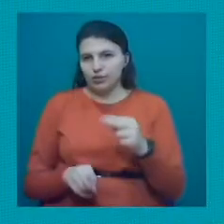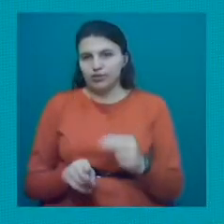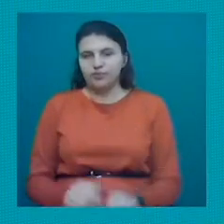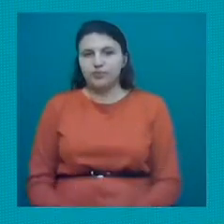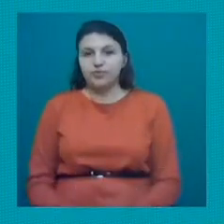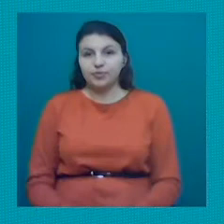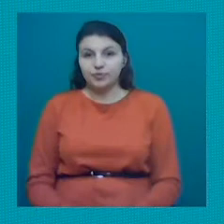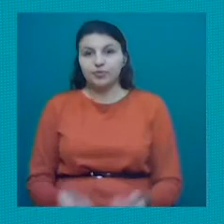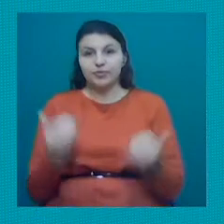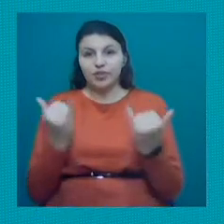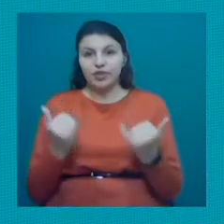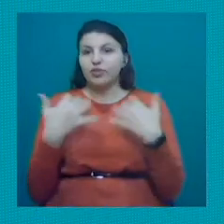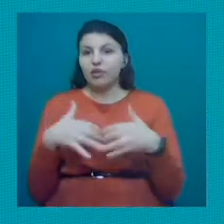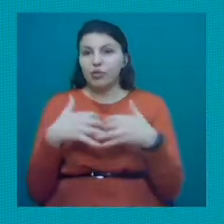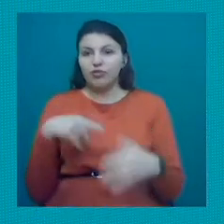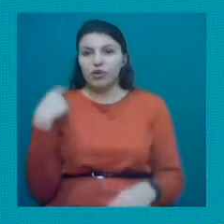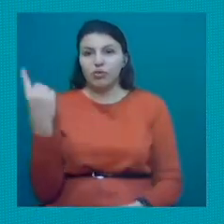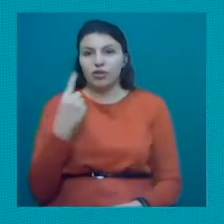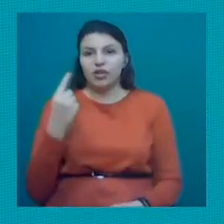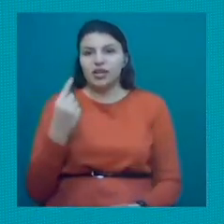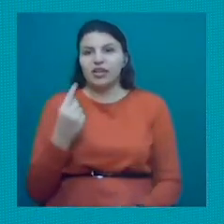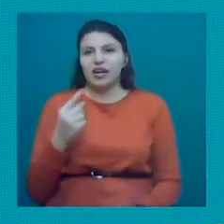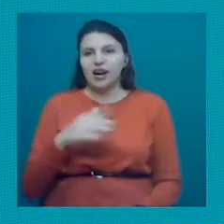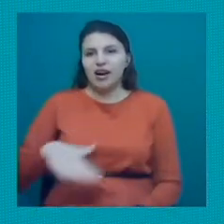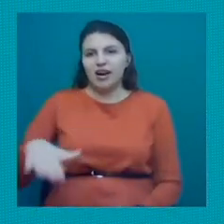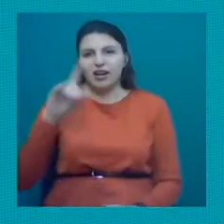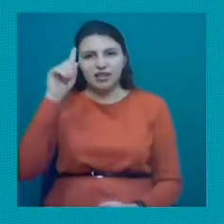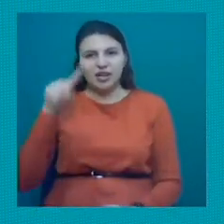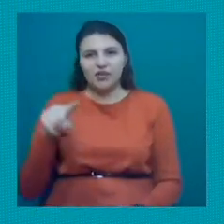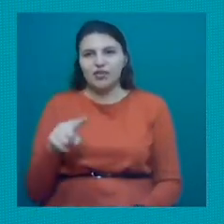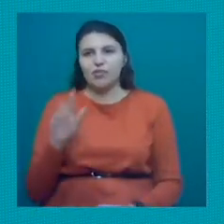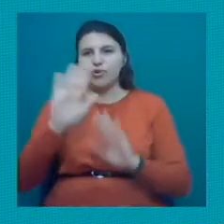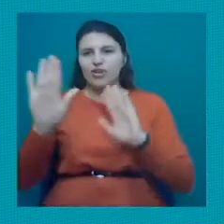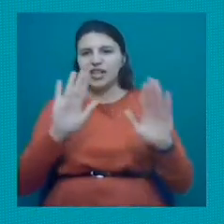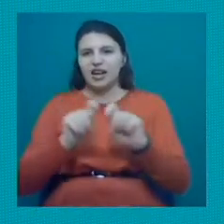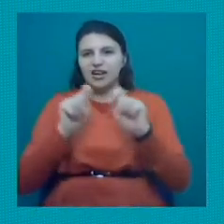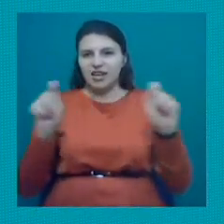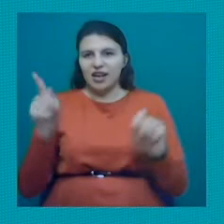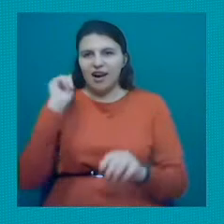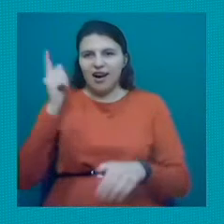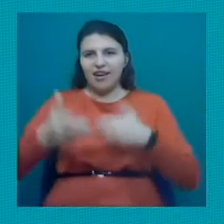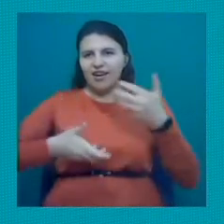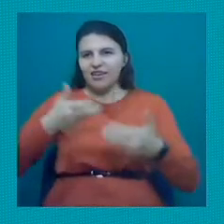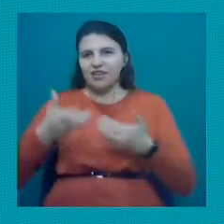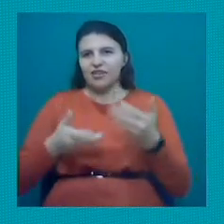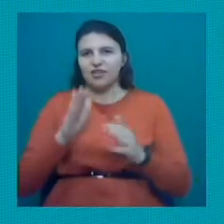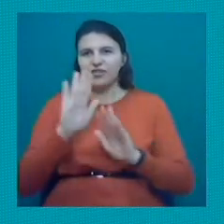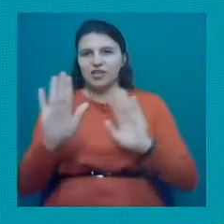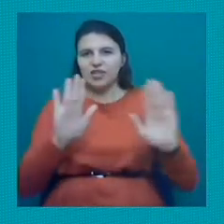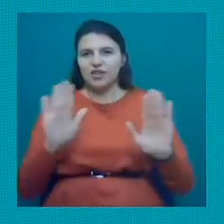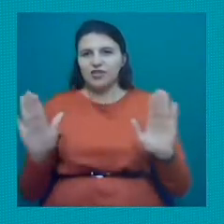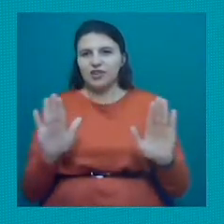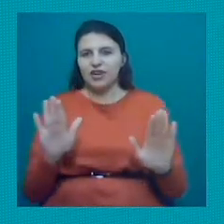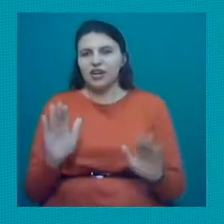Сьогодні у Краматорську в обласному краєзнавчому музеї відкрили археологічну виставку «Людина у просторі степу.